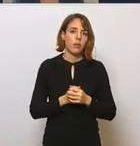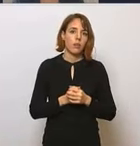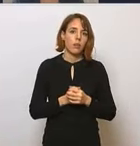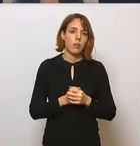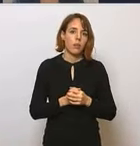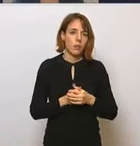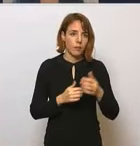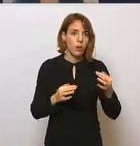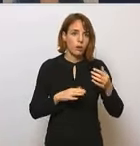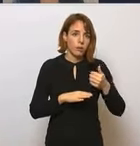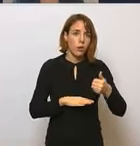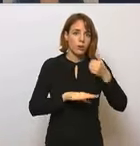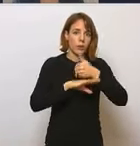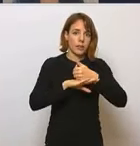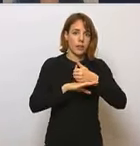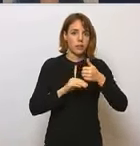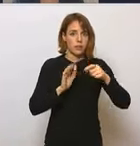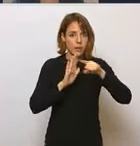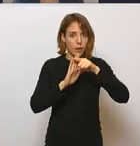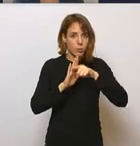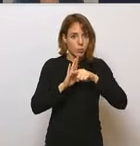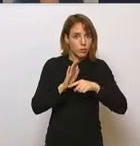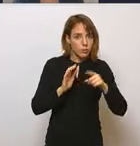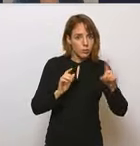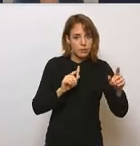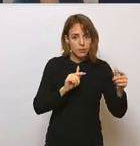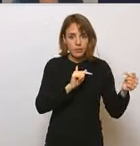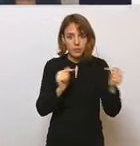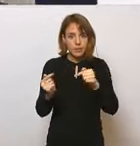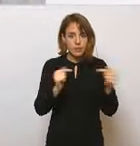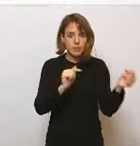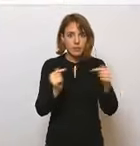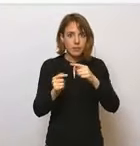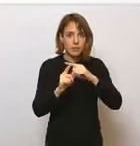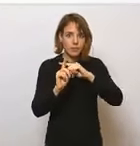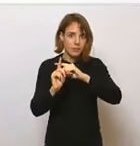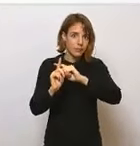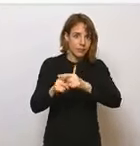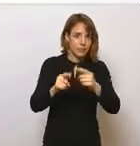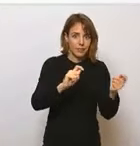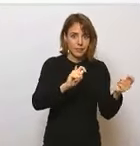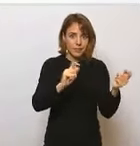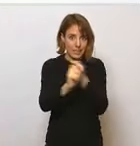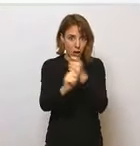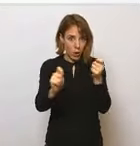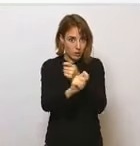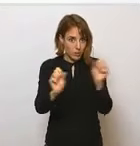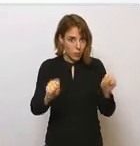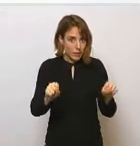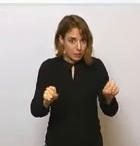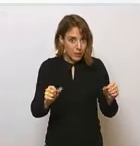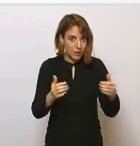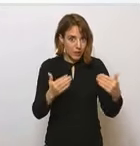qu'autorité de réglementation, que pensez-vous de ce dialogue? À quel point il peut y avoir du dialogue sur ces obligations?